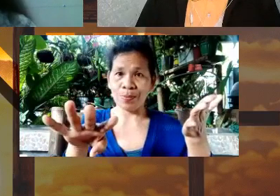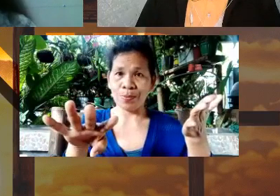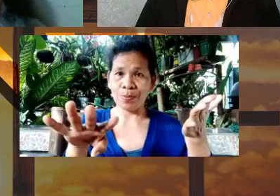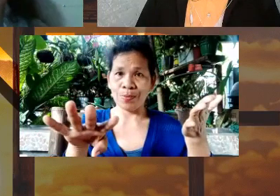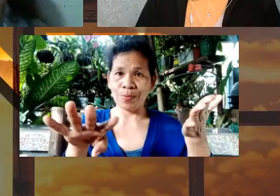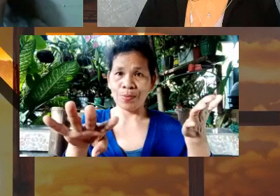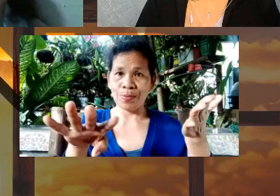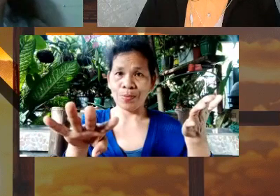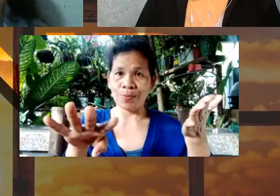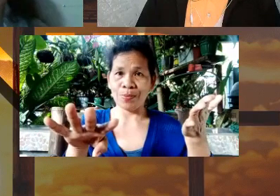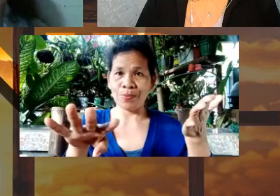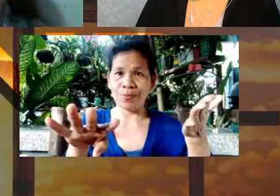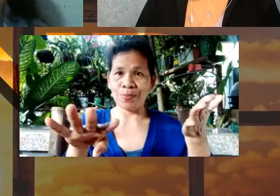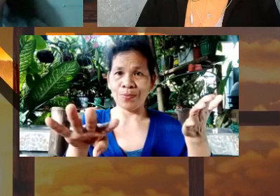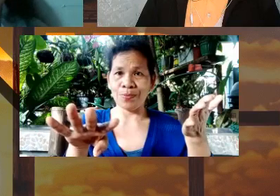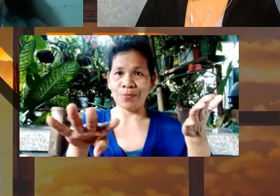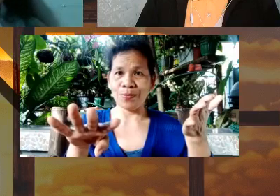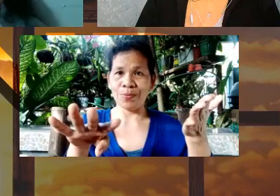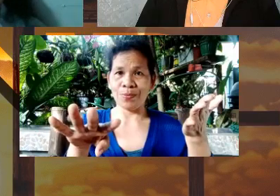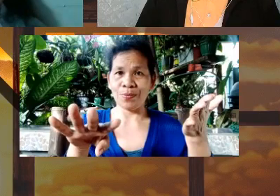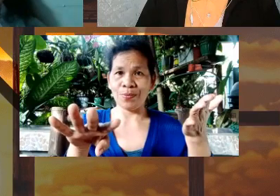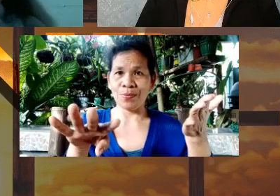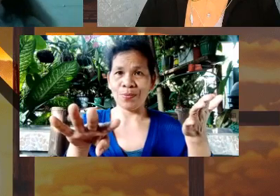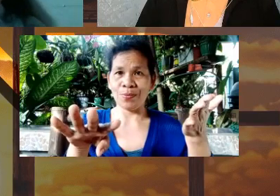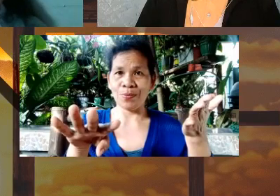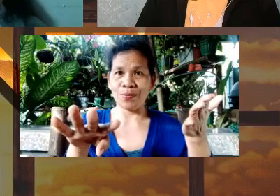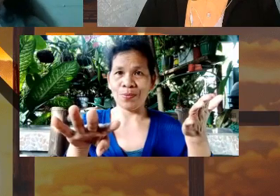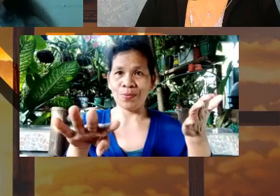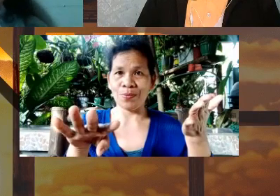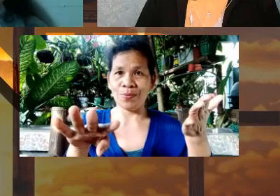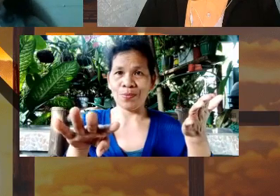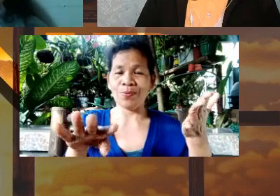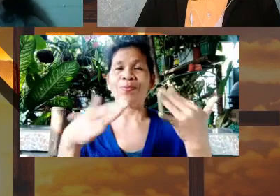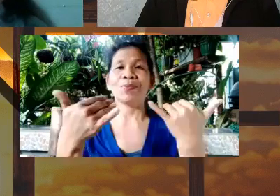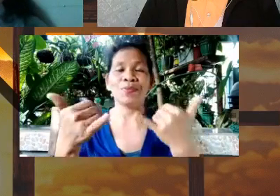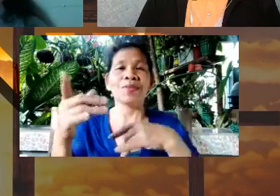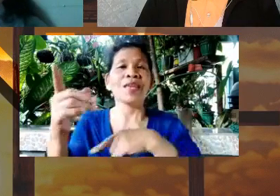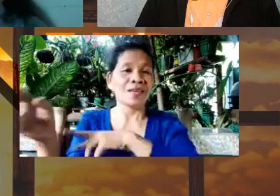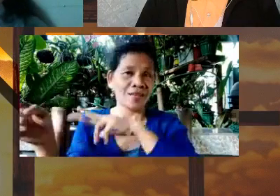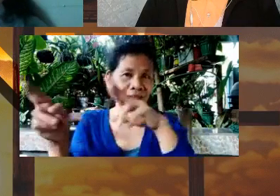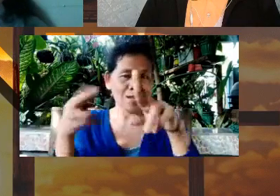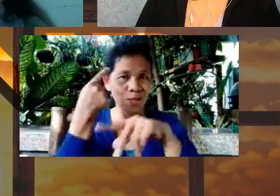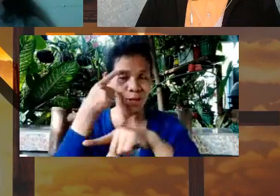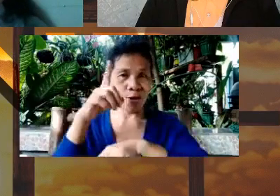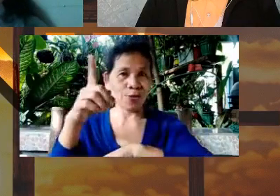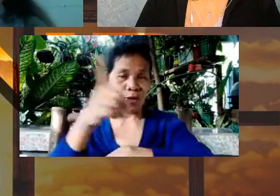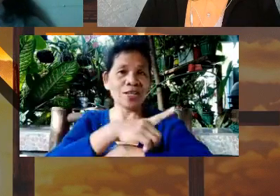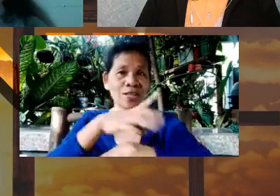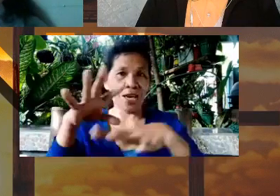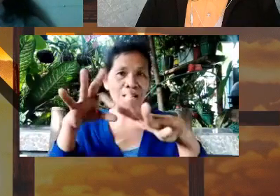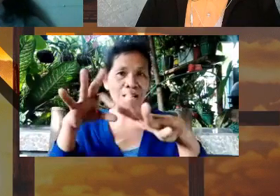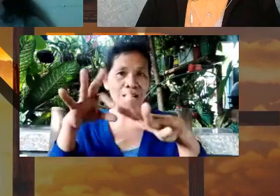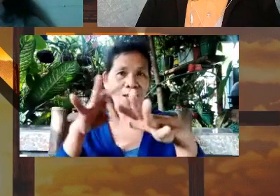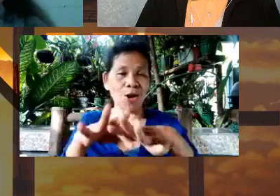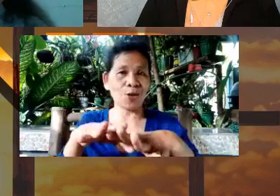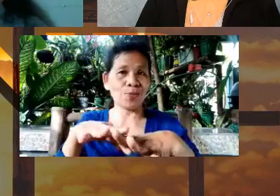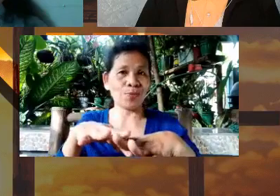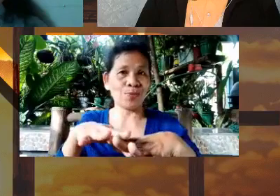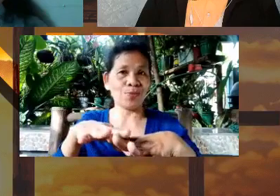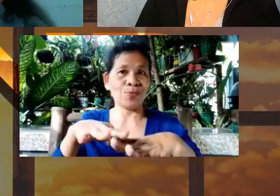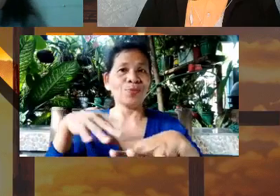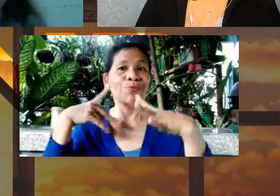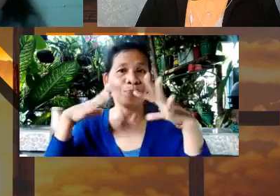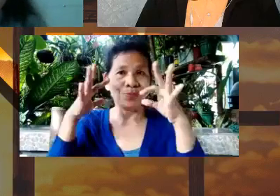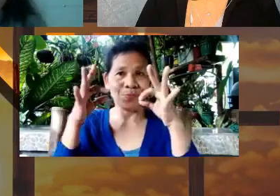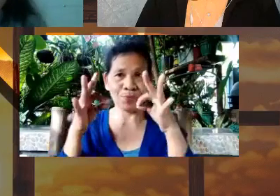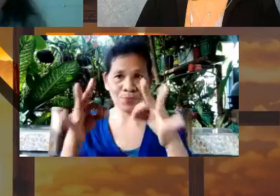na talagang paghahanda nga po sa tinatawag nating the Day of Atonement. Kasi malapang kanya pong malapit ng pagbabalik.